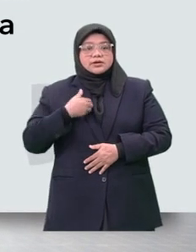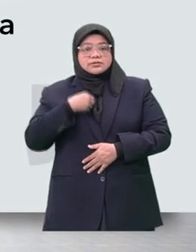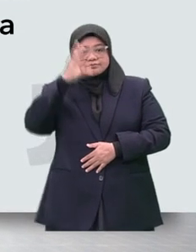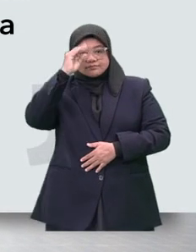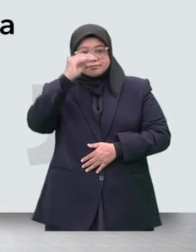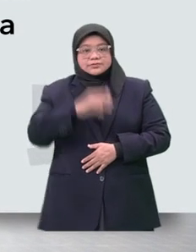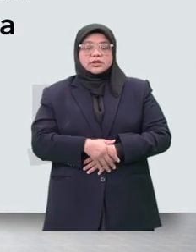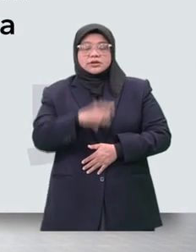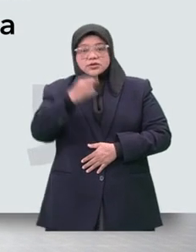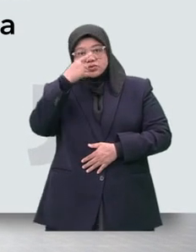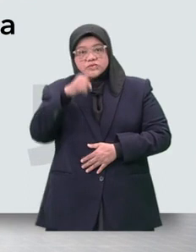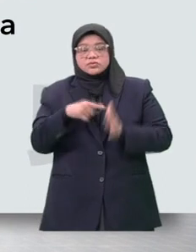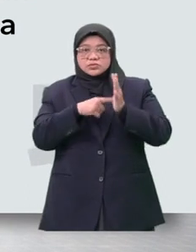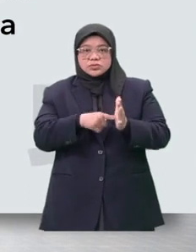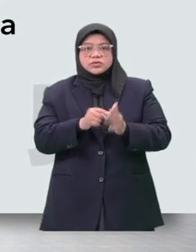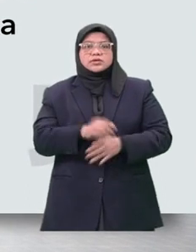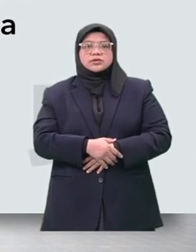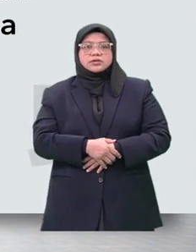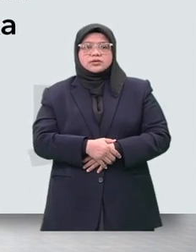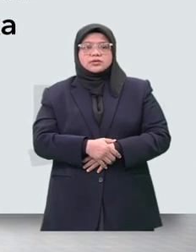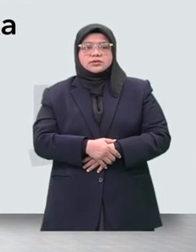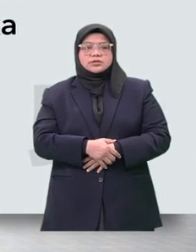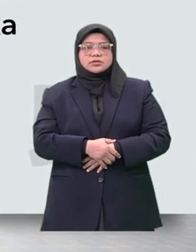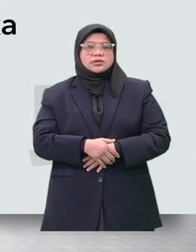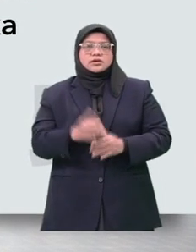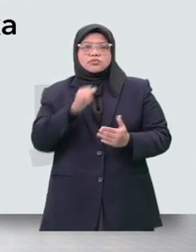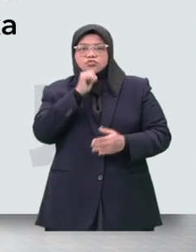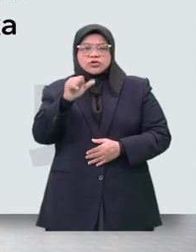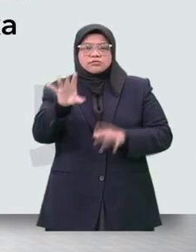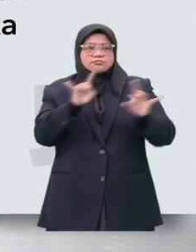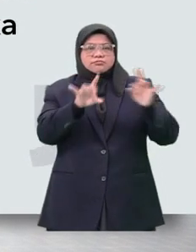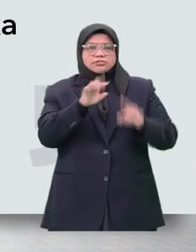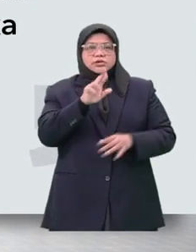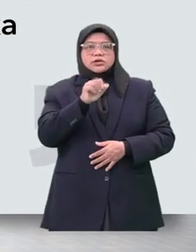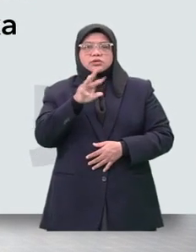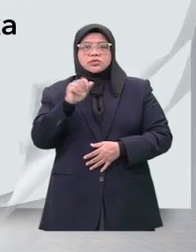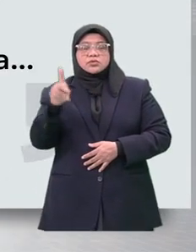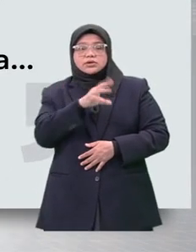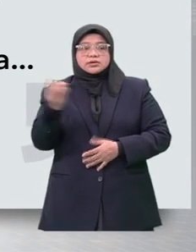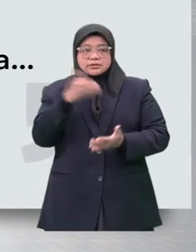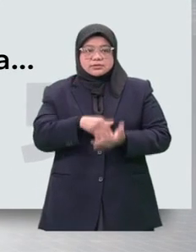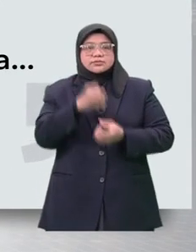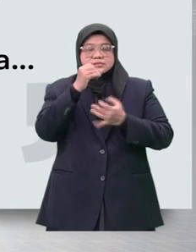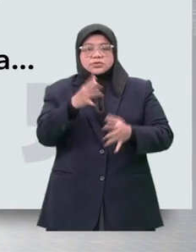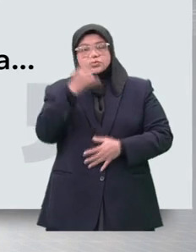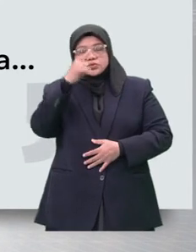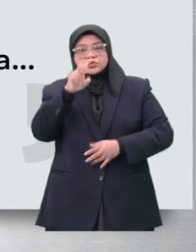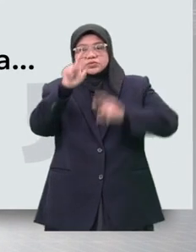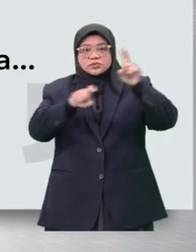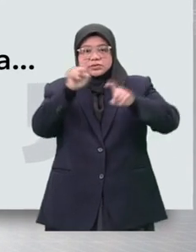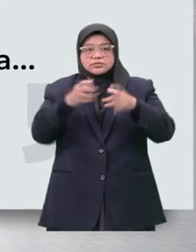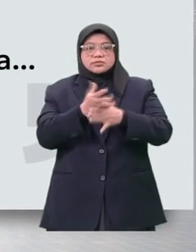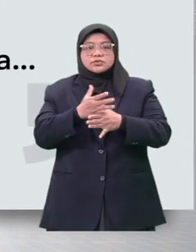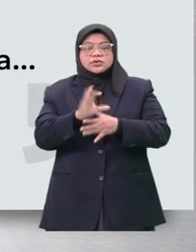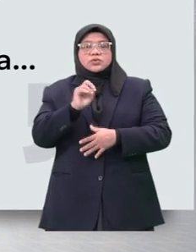lelaki untuk menunjukkan present pelan tidak dilakukan secara Rawa otomasi tah terus mendakwa disebabkan soal-soalan tinjauan di